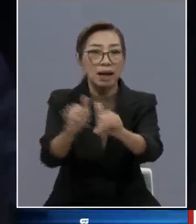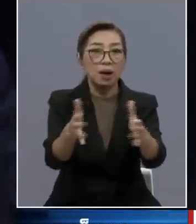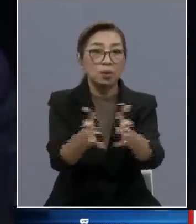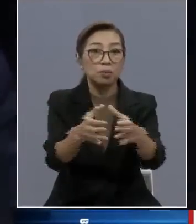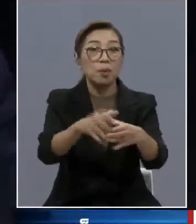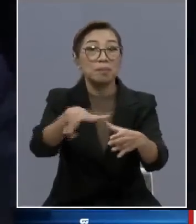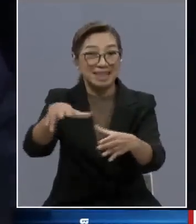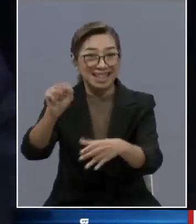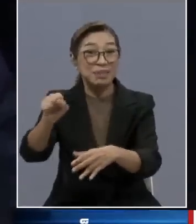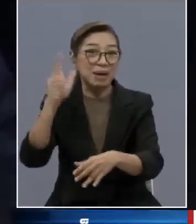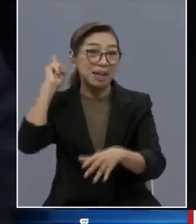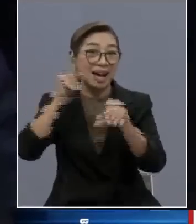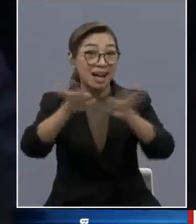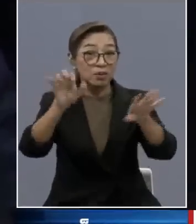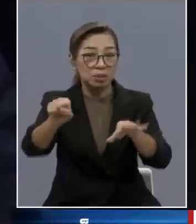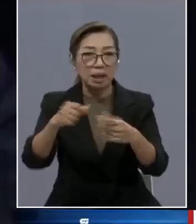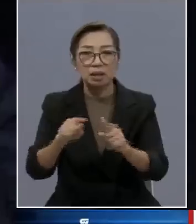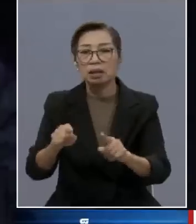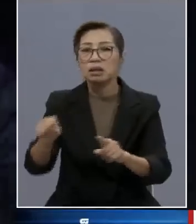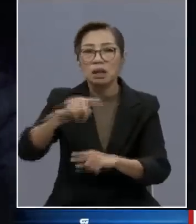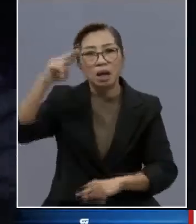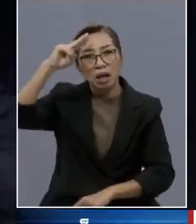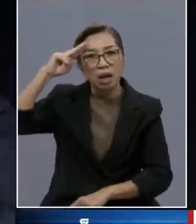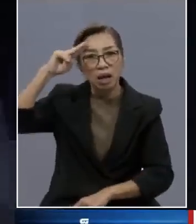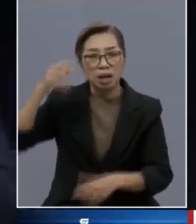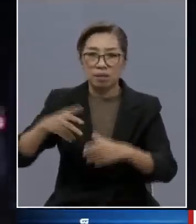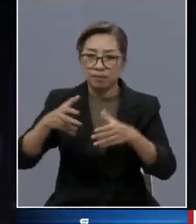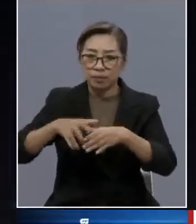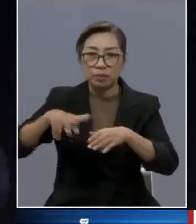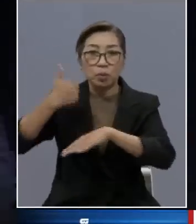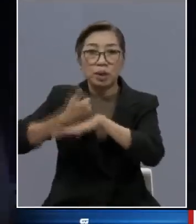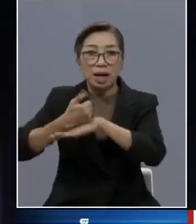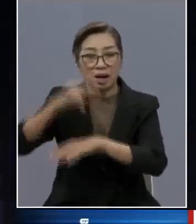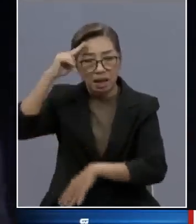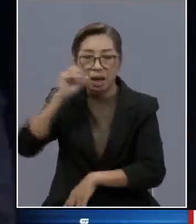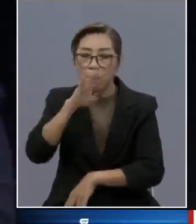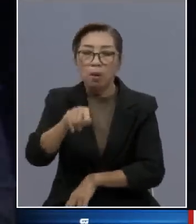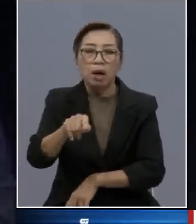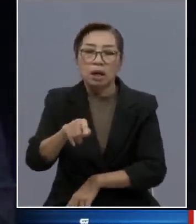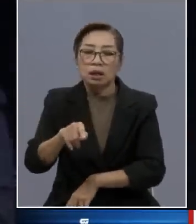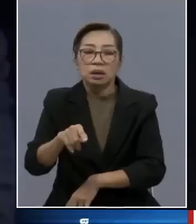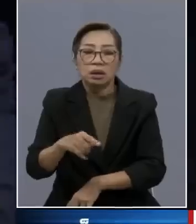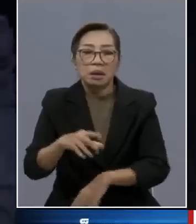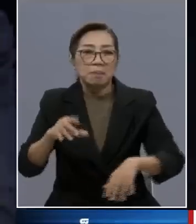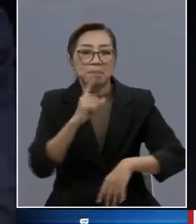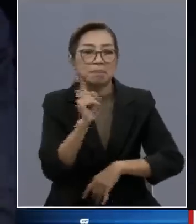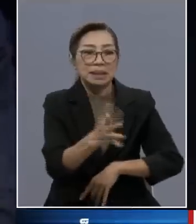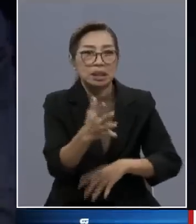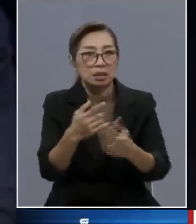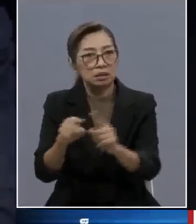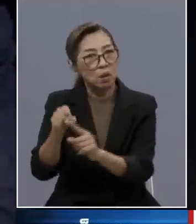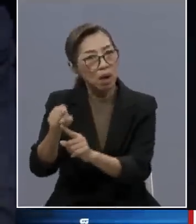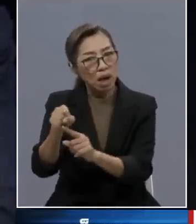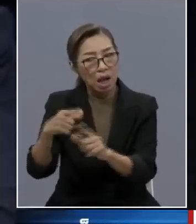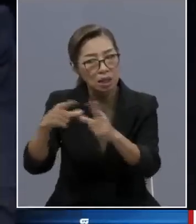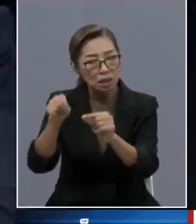แสข่าวที่เราได้เล่าไปแล้วแต่สูตรดังกล่าวครับเขาบอกมีใครบางคนคิดจะขับเคลื่อนให้เกิดขึ้นจริงหรือ ือไม่ยังคงต้องค้นห